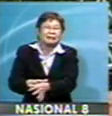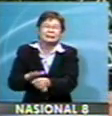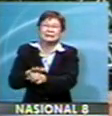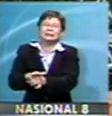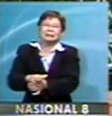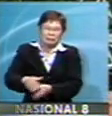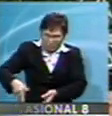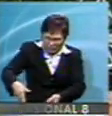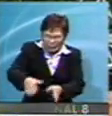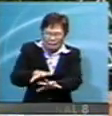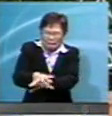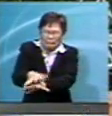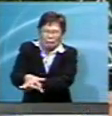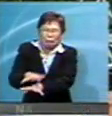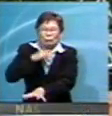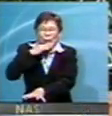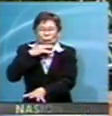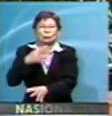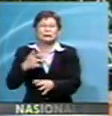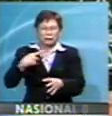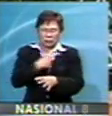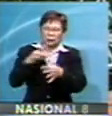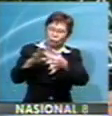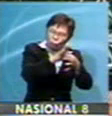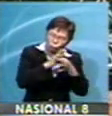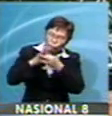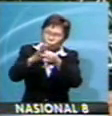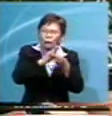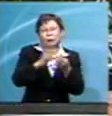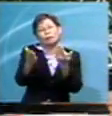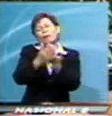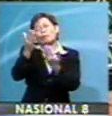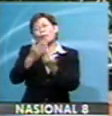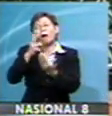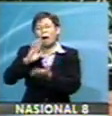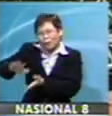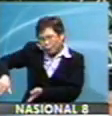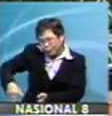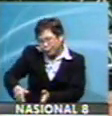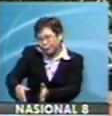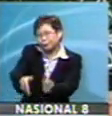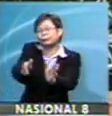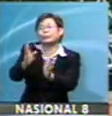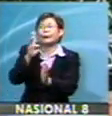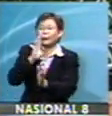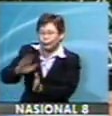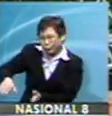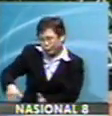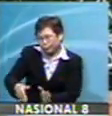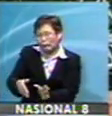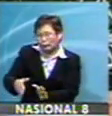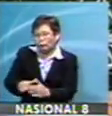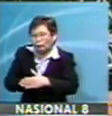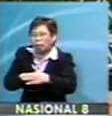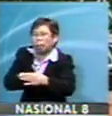tersumbat kita buat gotong royong supaya dapat memudahkan air in tidak